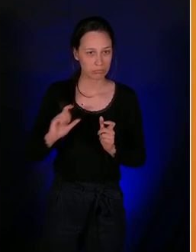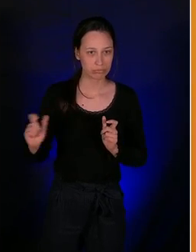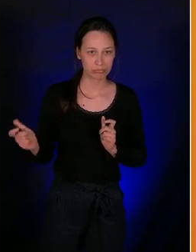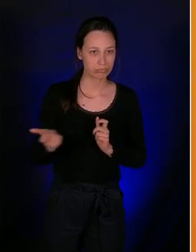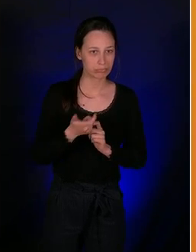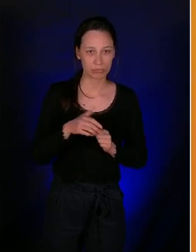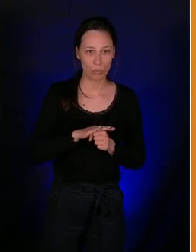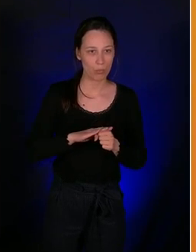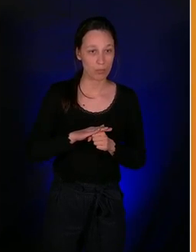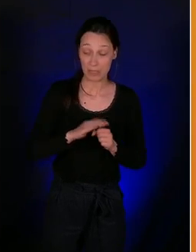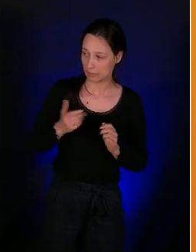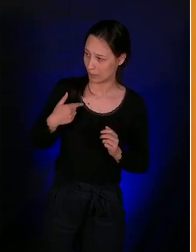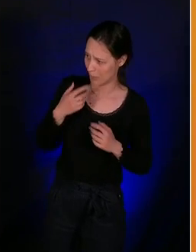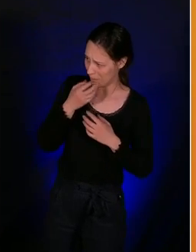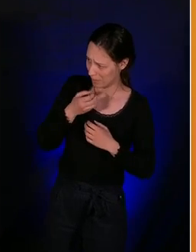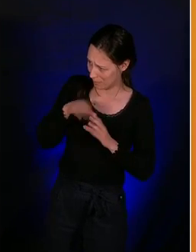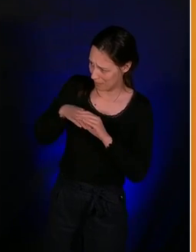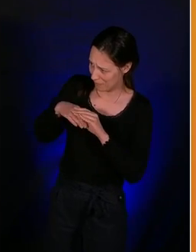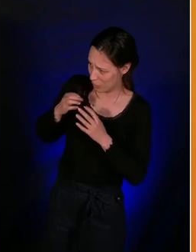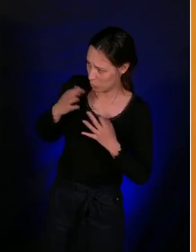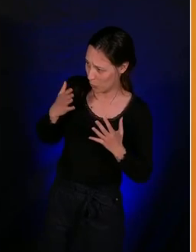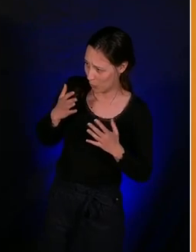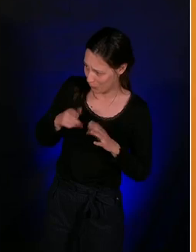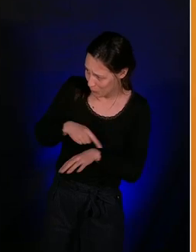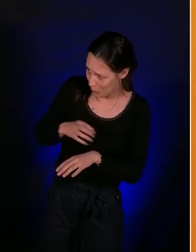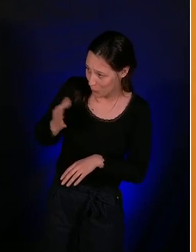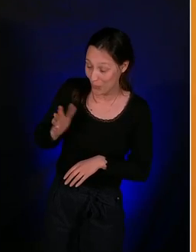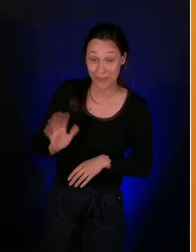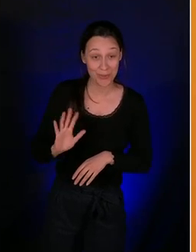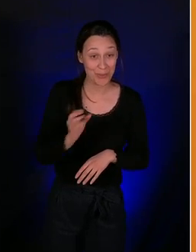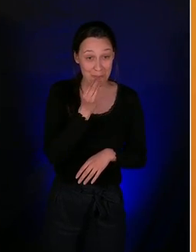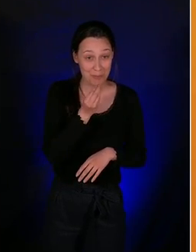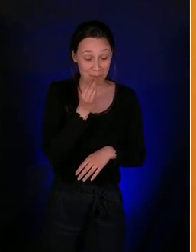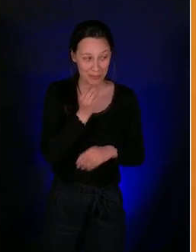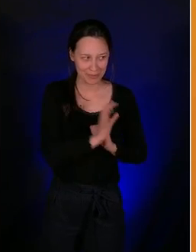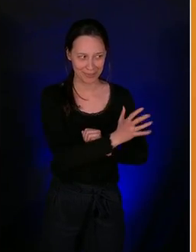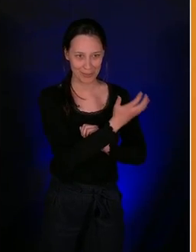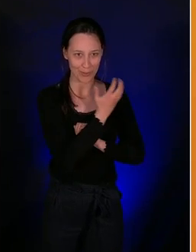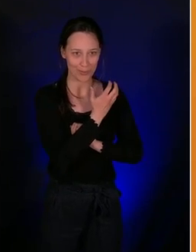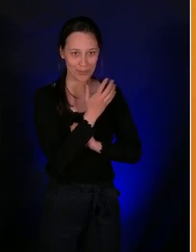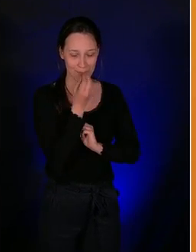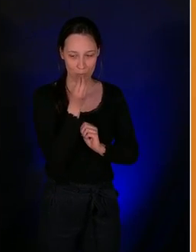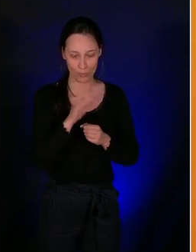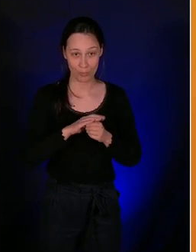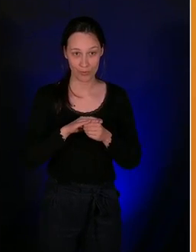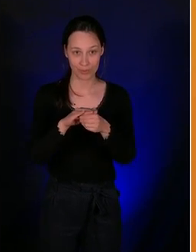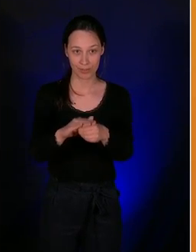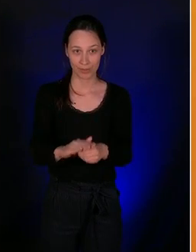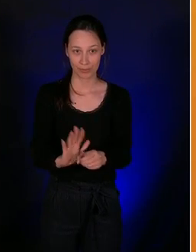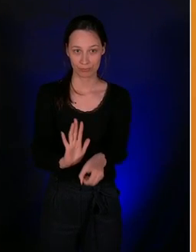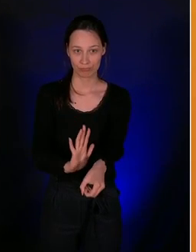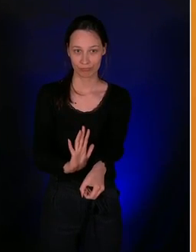pense. C'est trop long. Non, mais c'est bien. Si c'est fini là, je c'est parfait. Je me fais engueuler, donc je repose le micro.